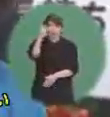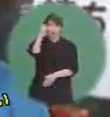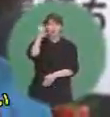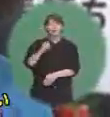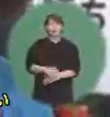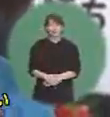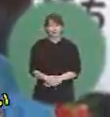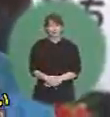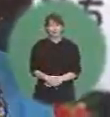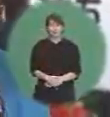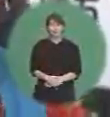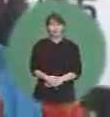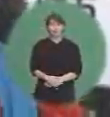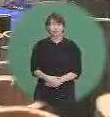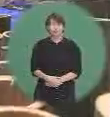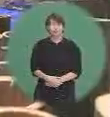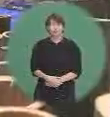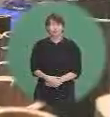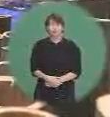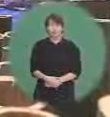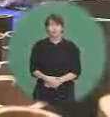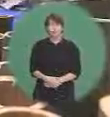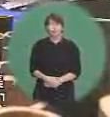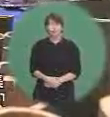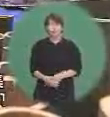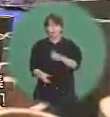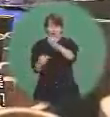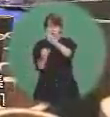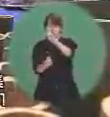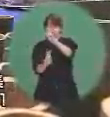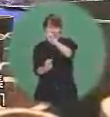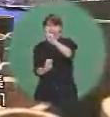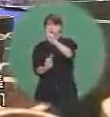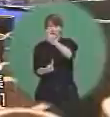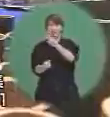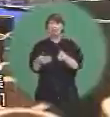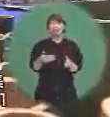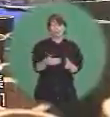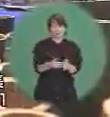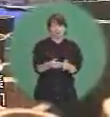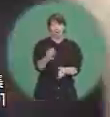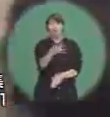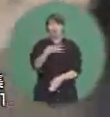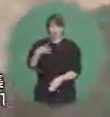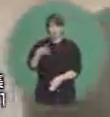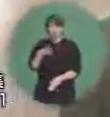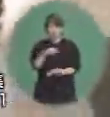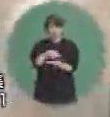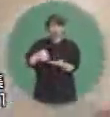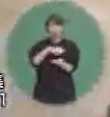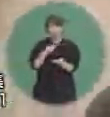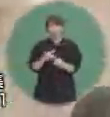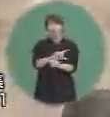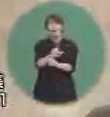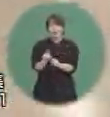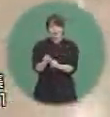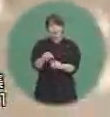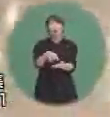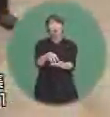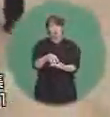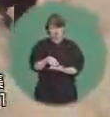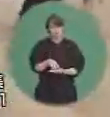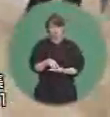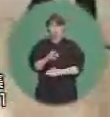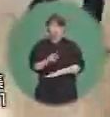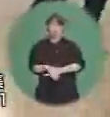きたいと思います。 今月31日まで第4回郡山 SDGs アワード